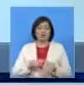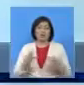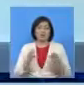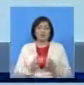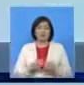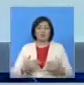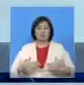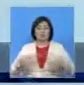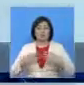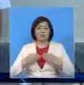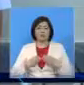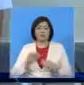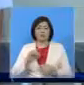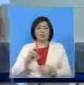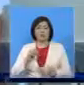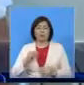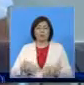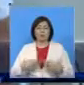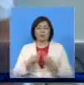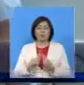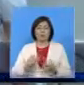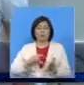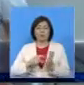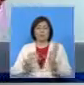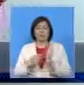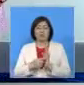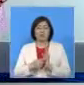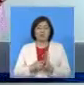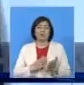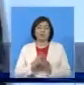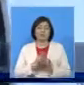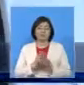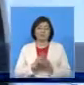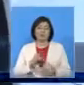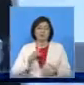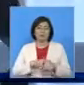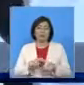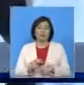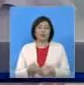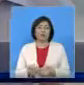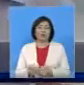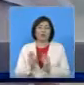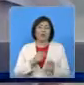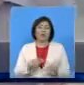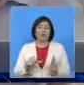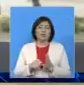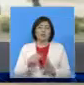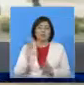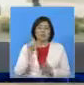полиции семье Ербола Алиева была предоставлена квартира. На службу в органы внутренних дел он поступил 6 лет